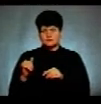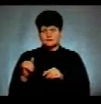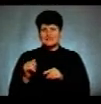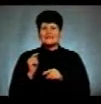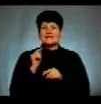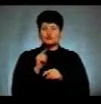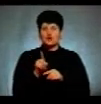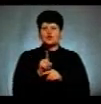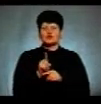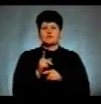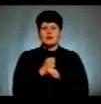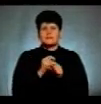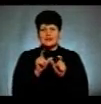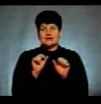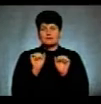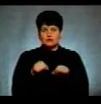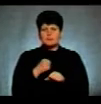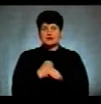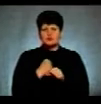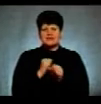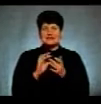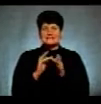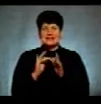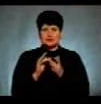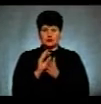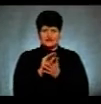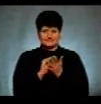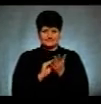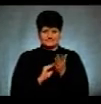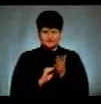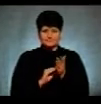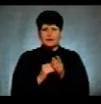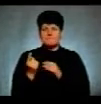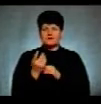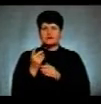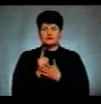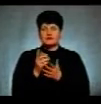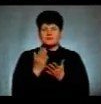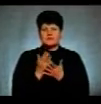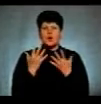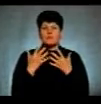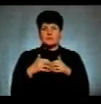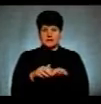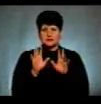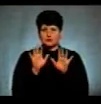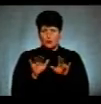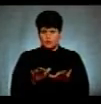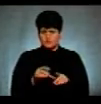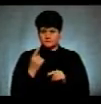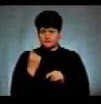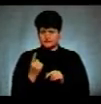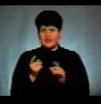Для того, щоб аптечний заклад міг працювати за електронним рецептом, фактично, ну, по-перше, він має бути обладнаний комп'ютером